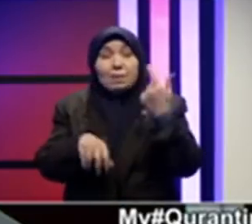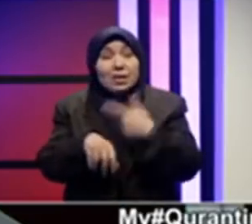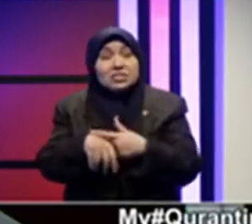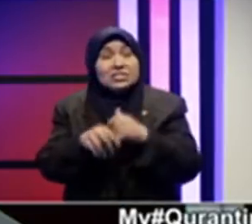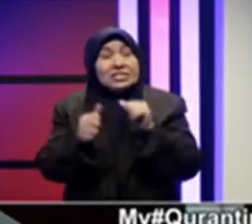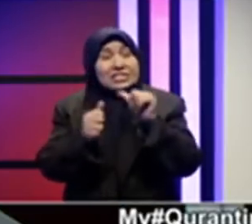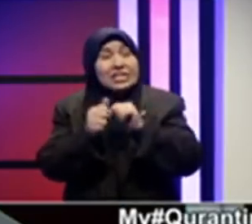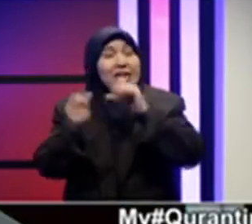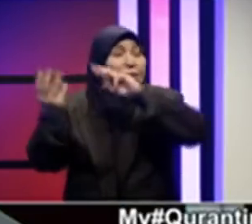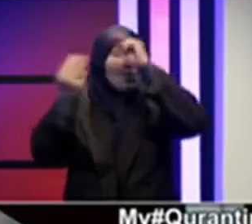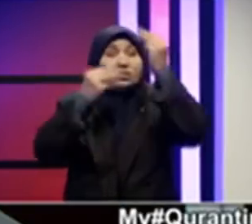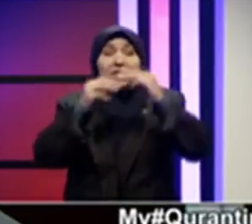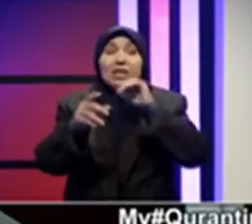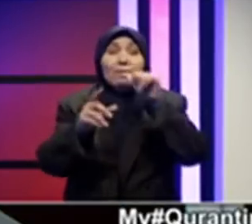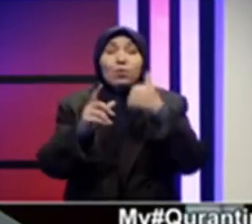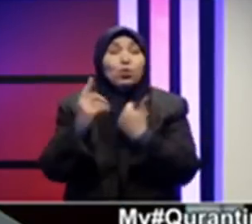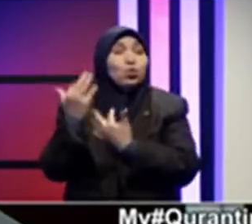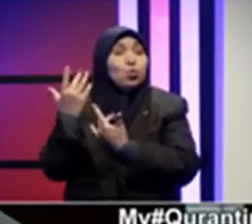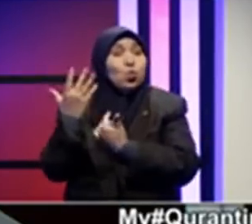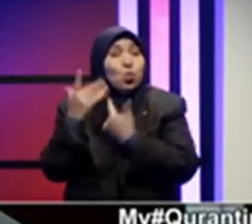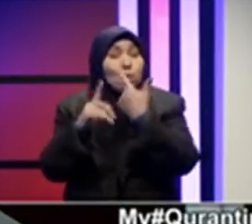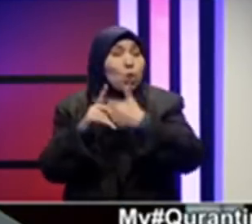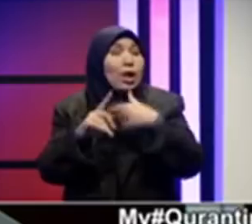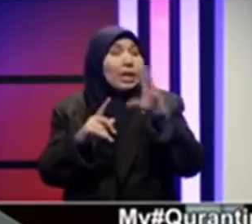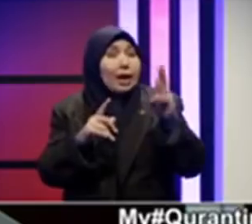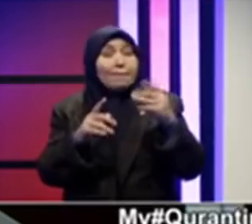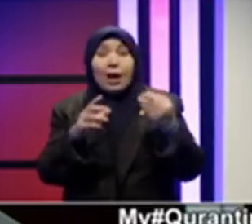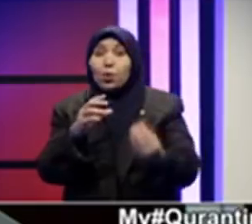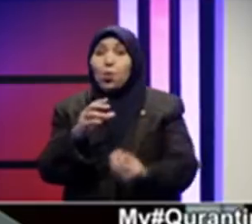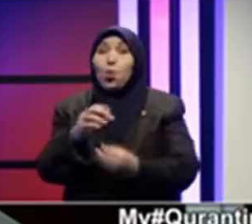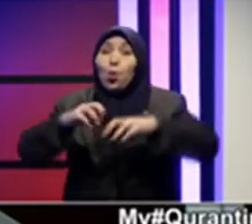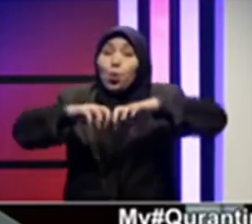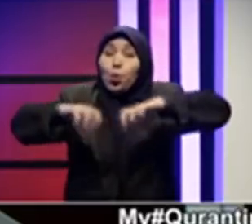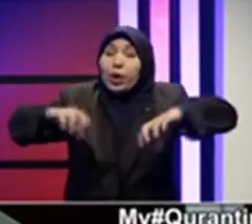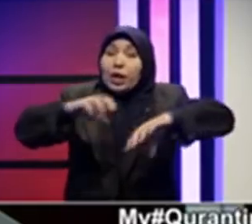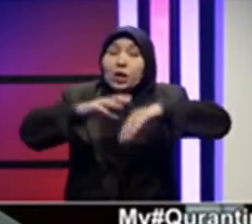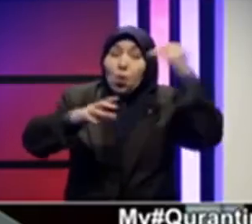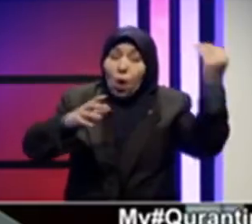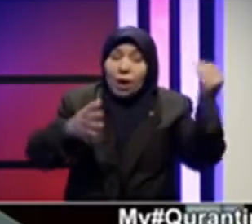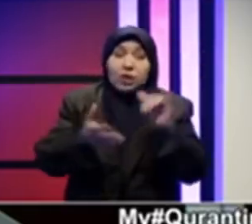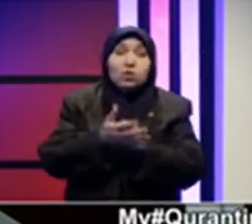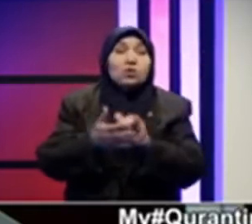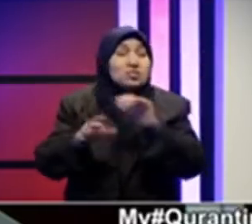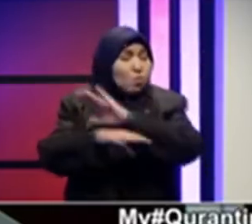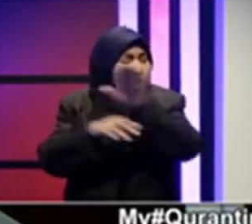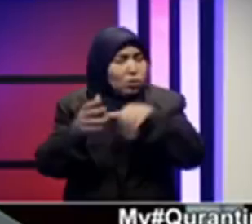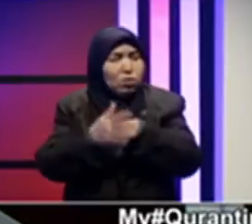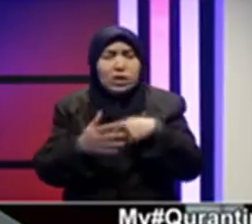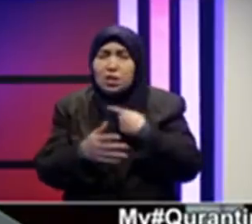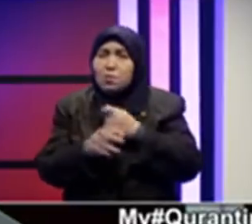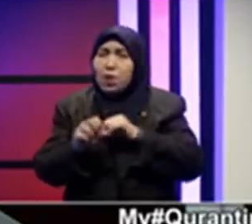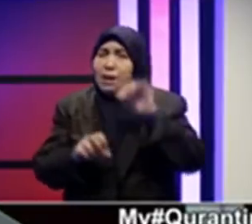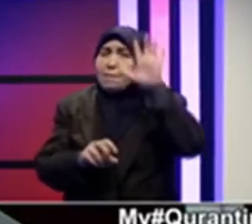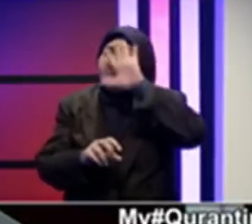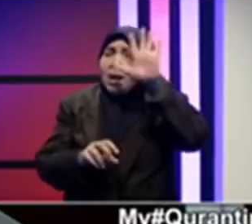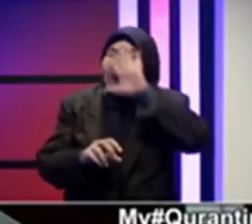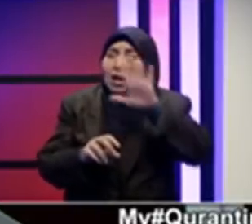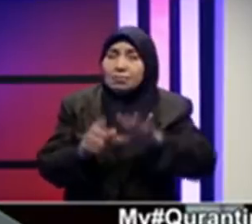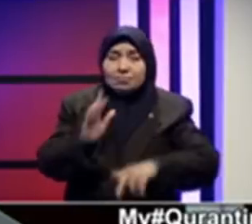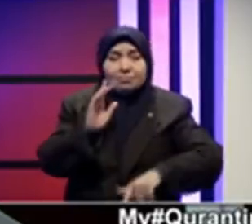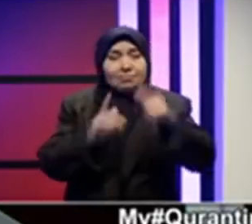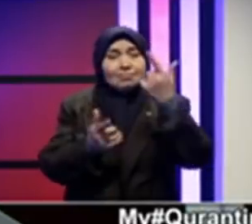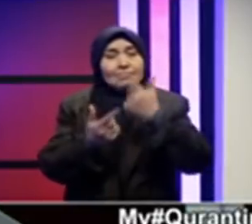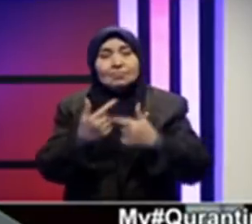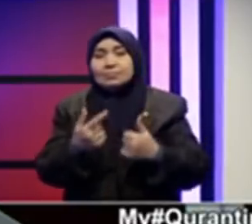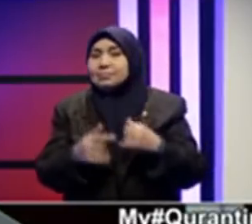Tak payah tunggu bulan 6 baru durian keluar, kan? Semua itu adalah yang boleh kita bayangkan, tapi lebih daripada tak itu tak